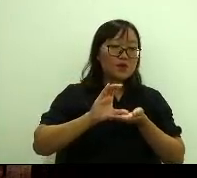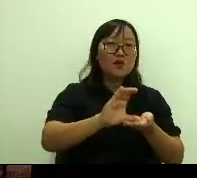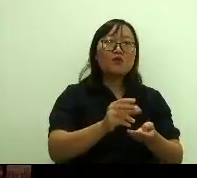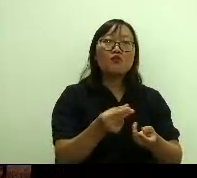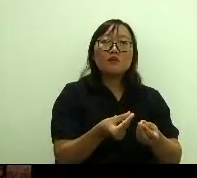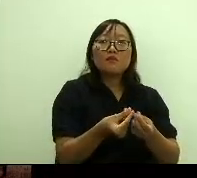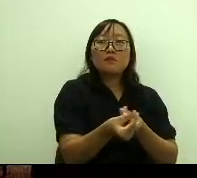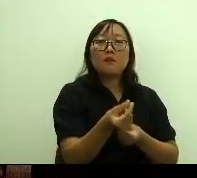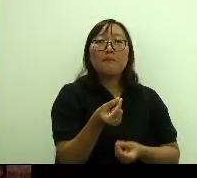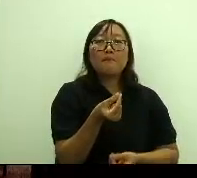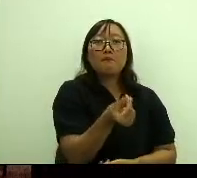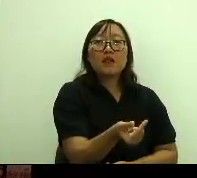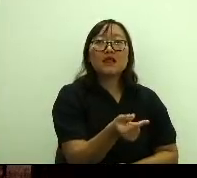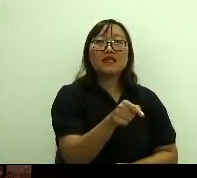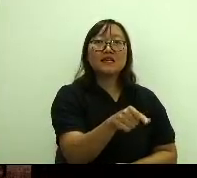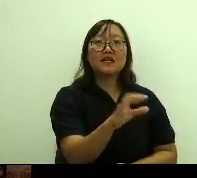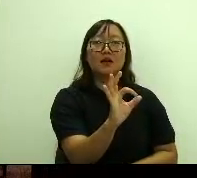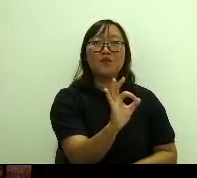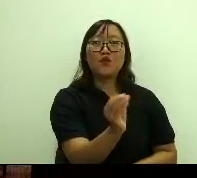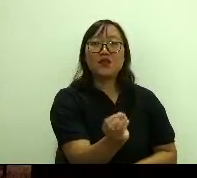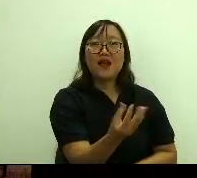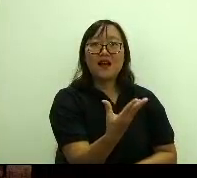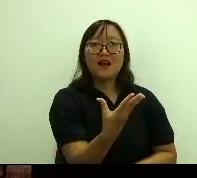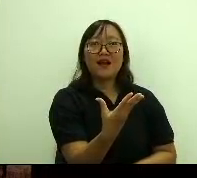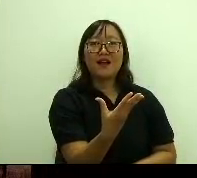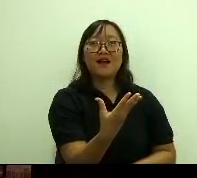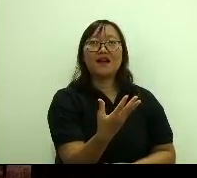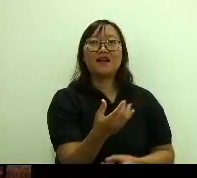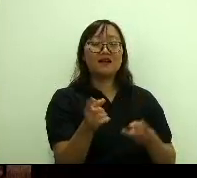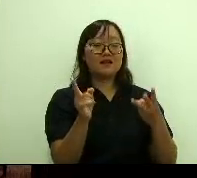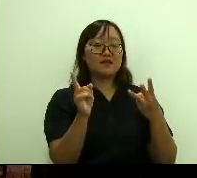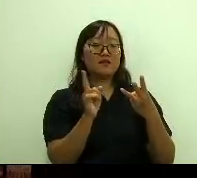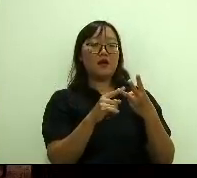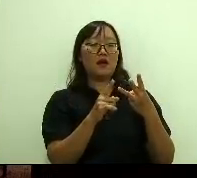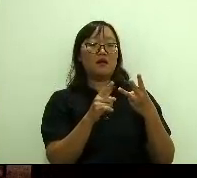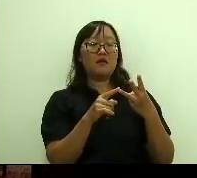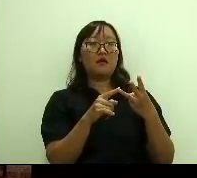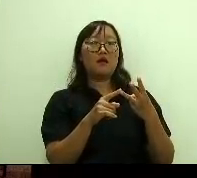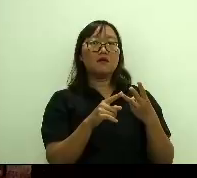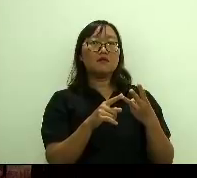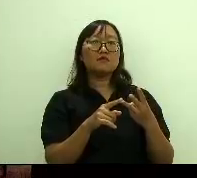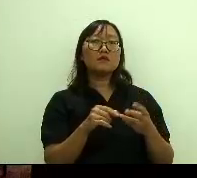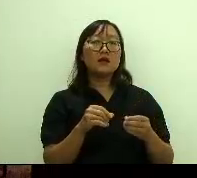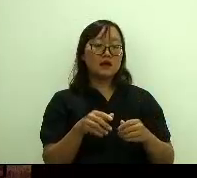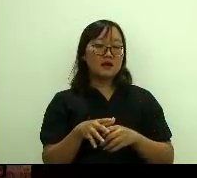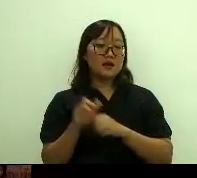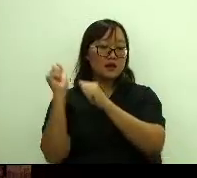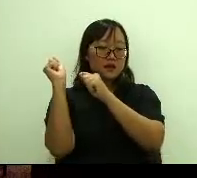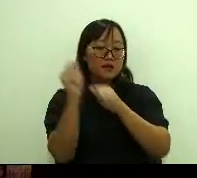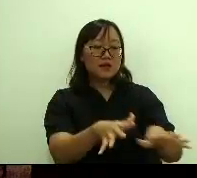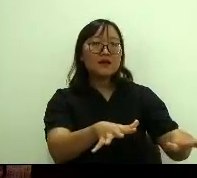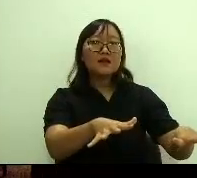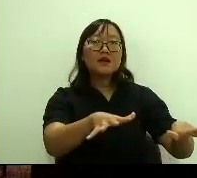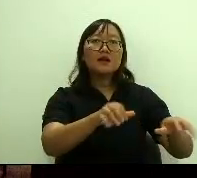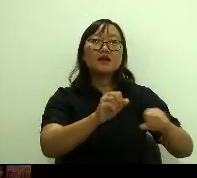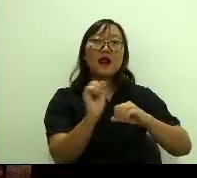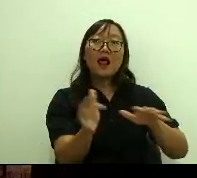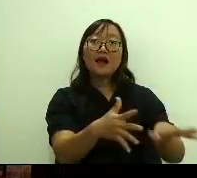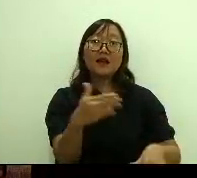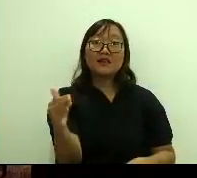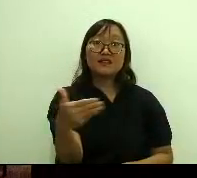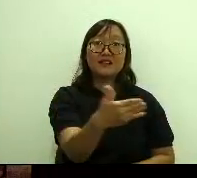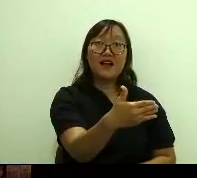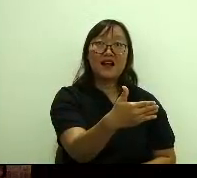Petani atau orang yang menemukan harta karun terpendam di ladang, juga seorang pedagang, tidak